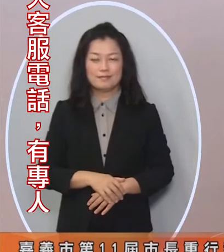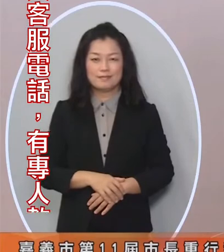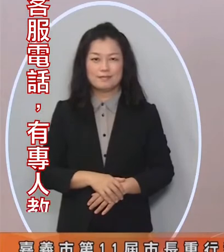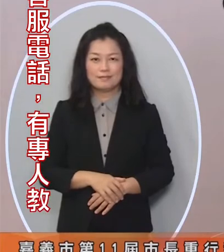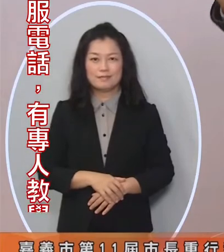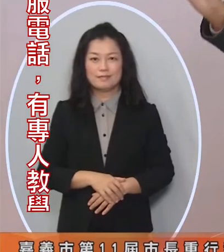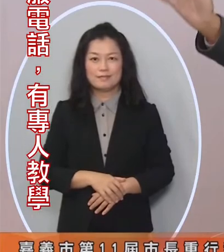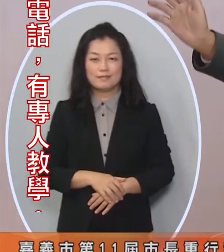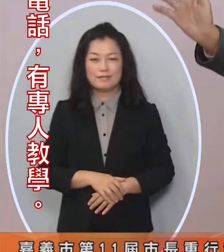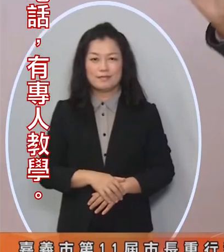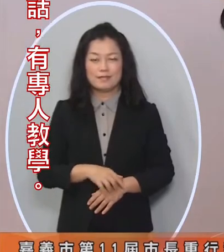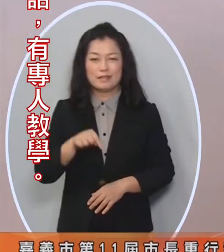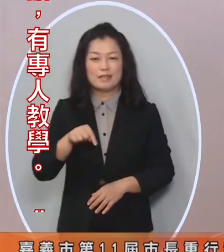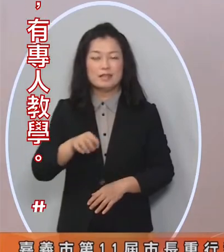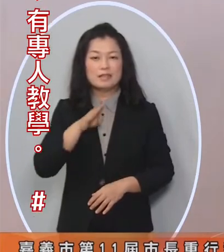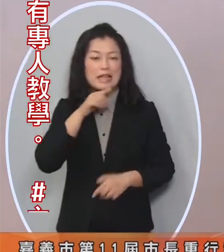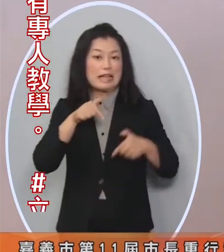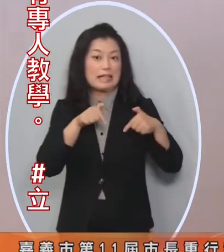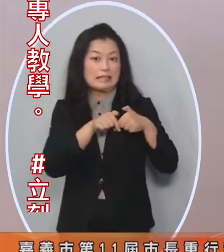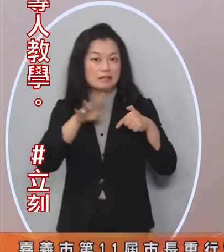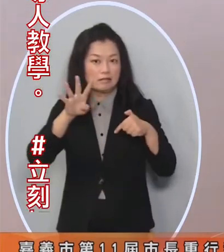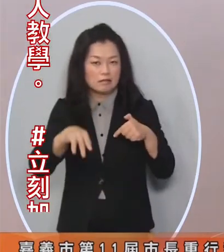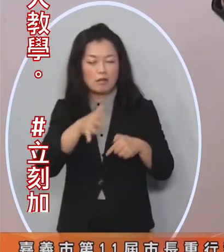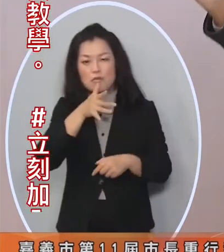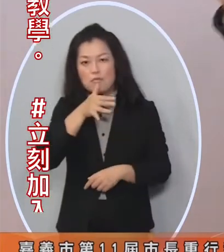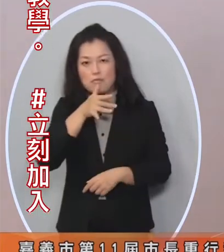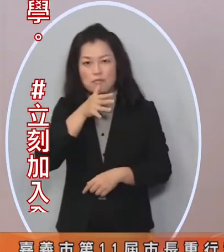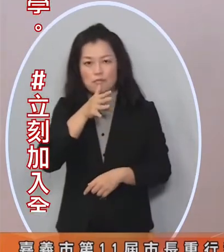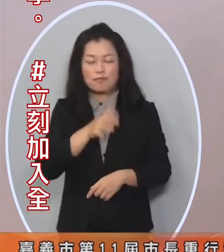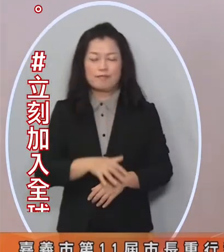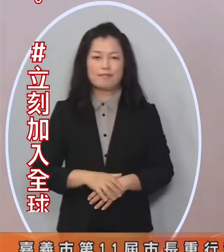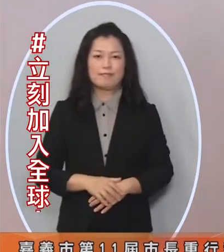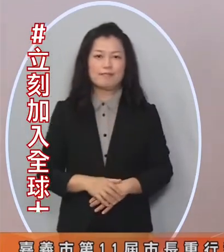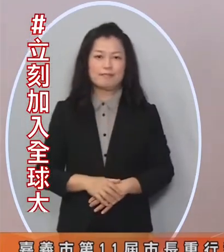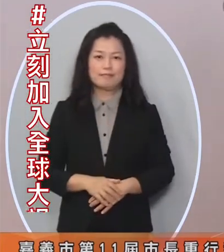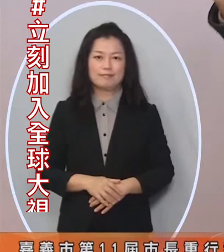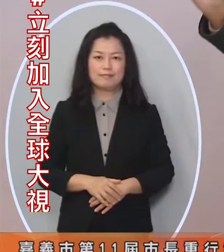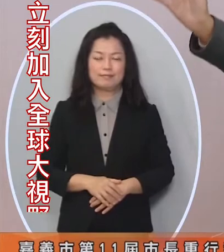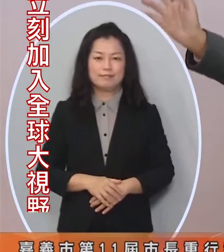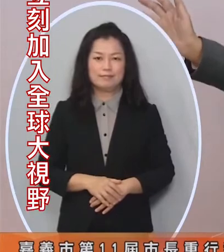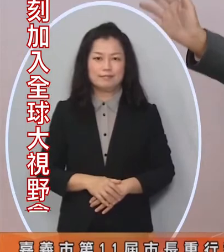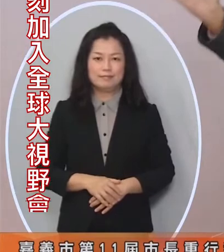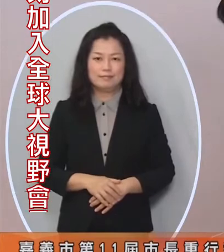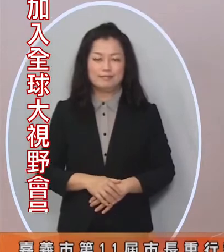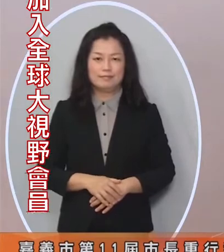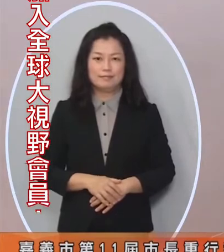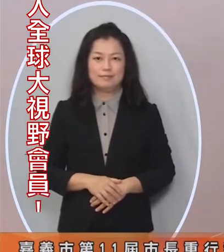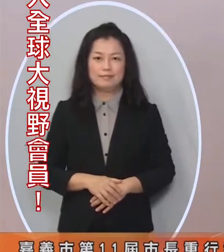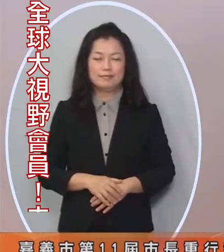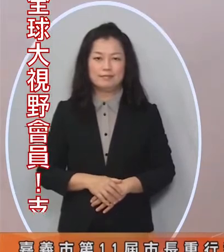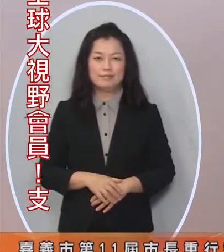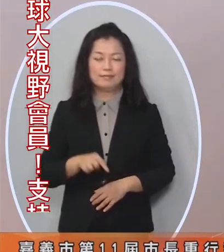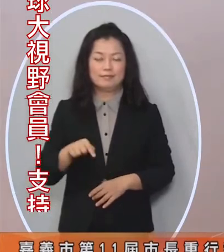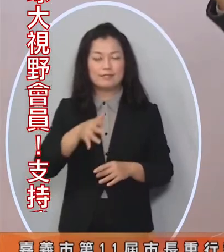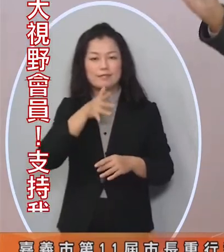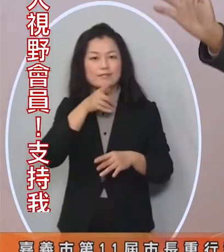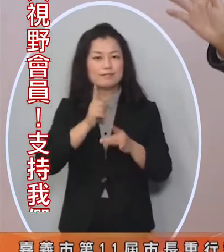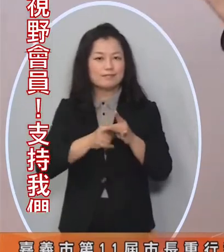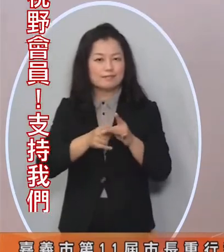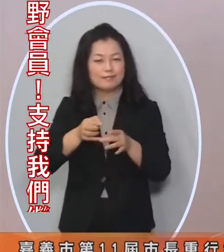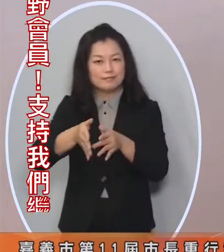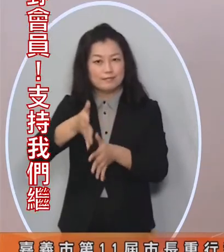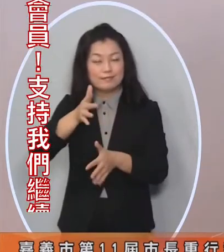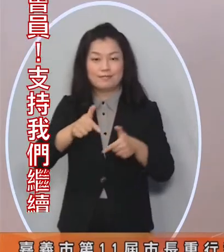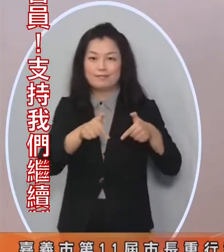色，无受想行者，无眼耳鼻舌身，无色色法味触啊，无眼界，无意识界，无无明啊，无未净，乃至无漏水啊，无漏水